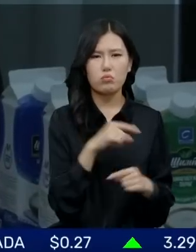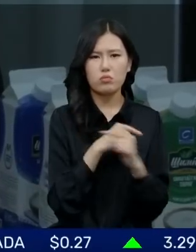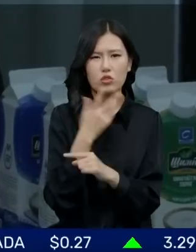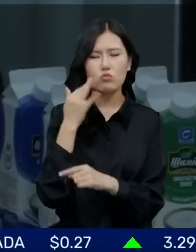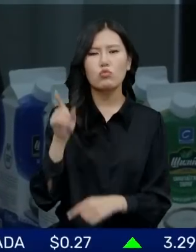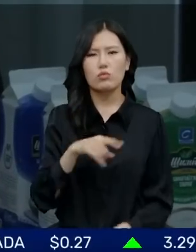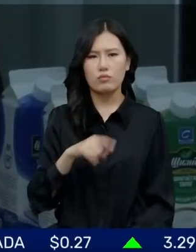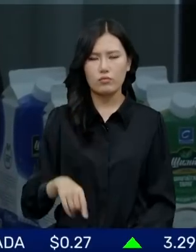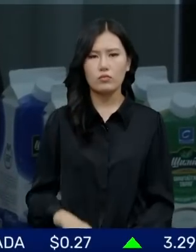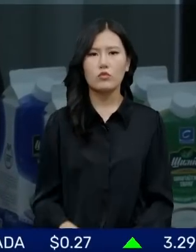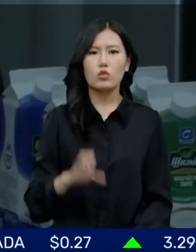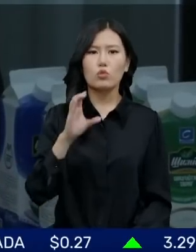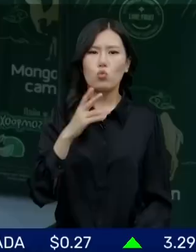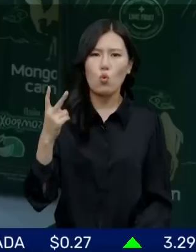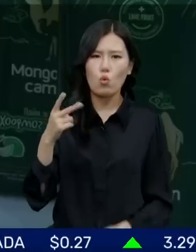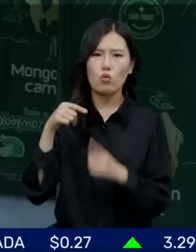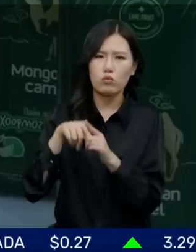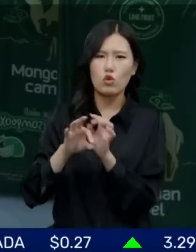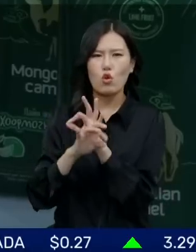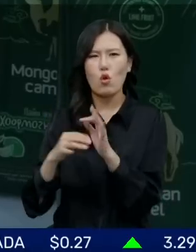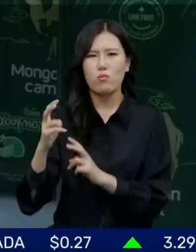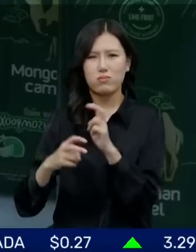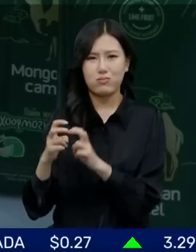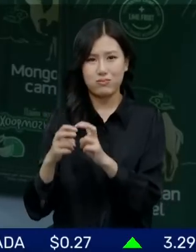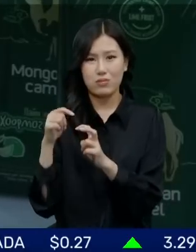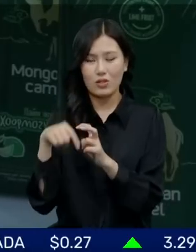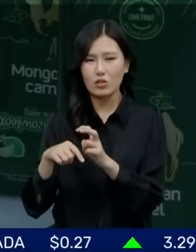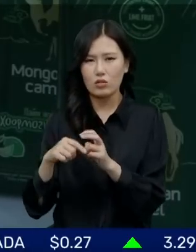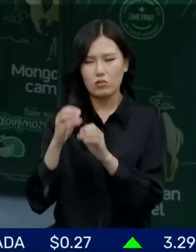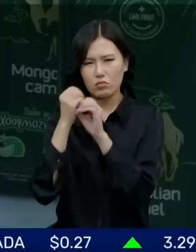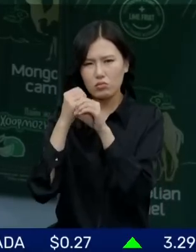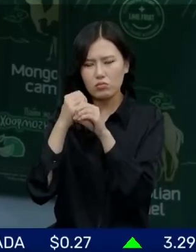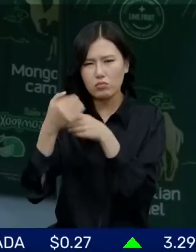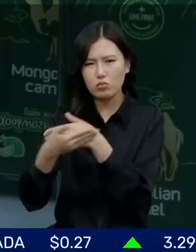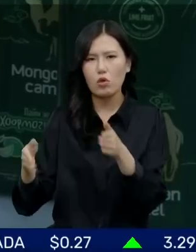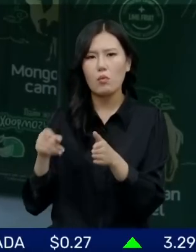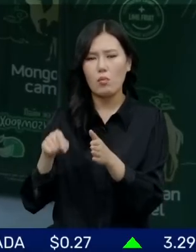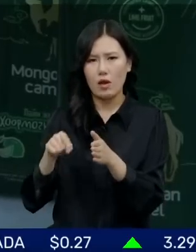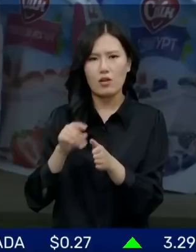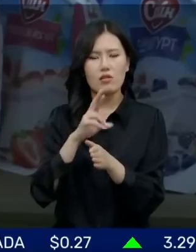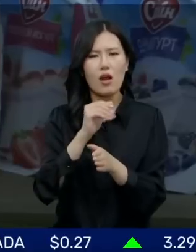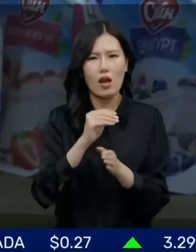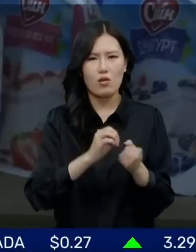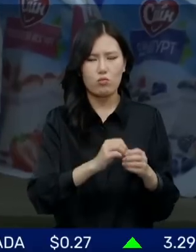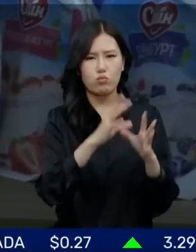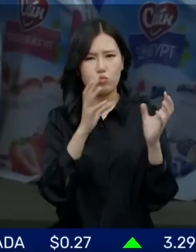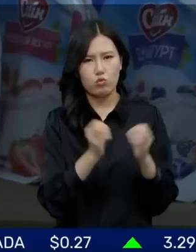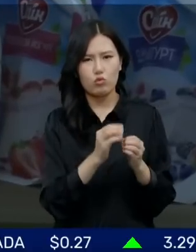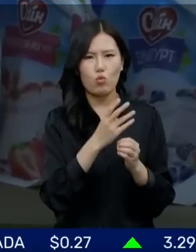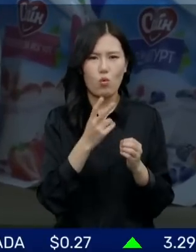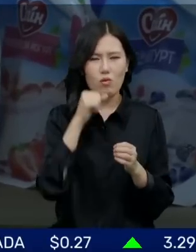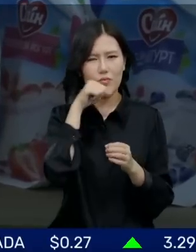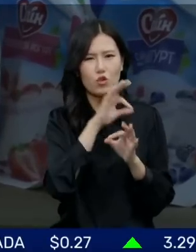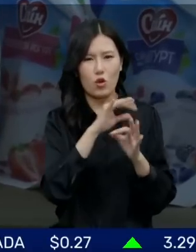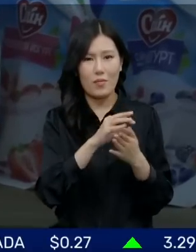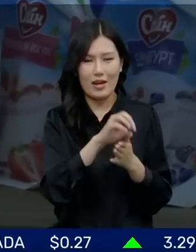Сүүлийн бүтээгдэхүүн үйлдвэрлэгч компаниуд итгэмжлэгдсэн лабораторитой зайнд тусгаалсан бүтээгдэхүүний дээж авч шинжилгээ хийдэг байна. Стандартын хувьд асуудалгүйч гадагшаа